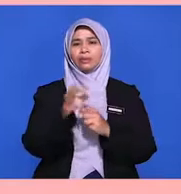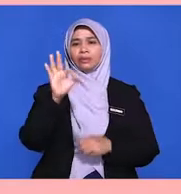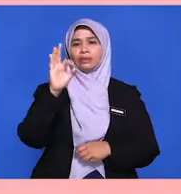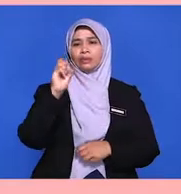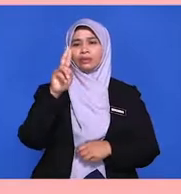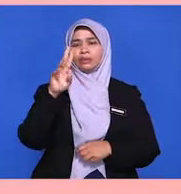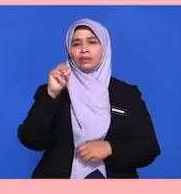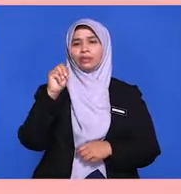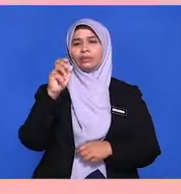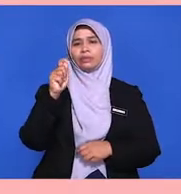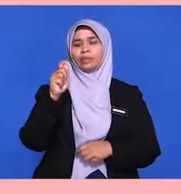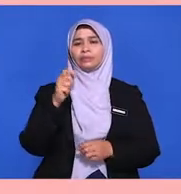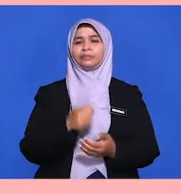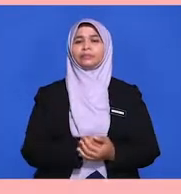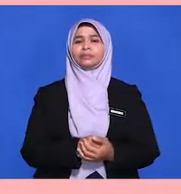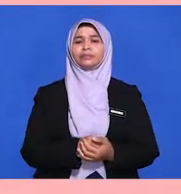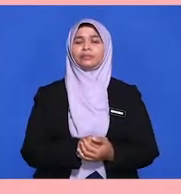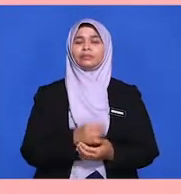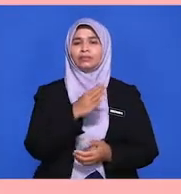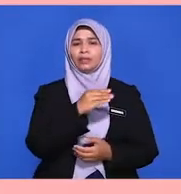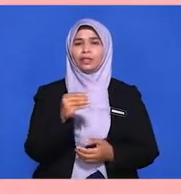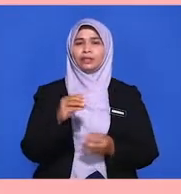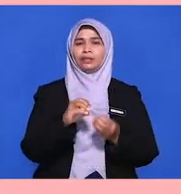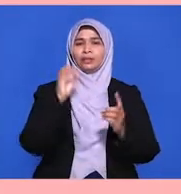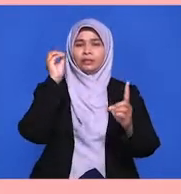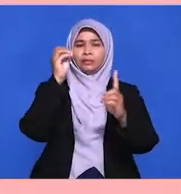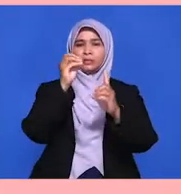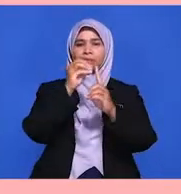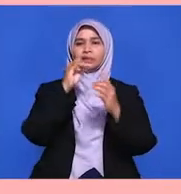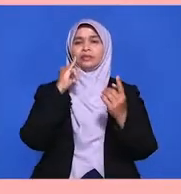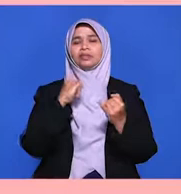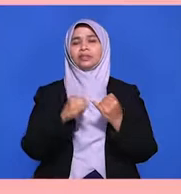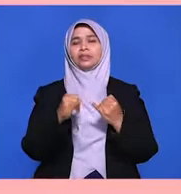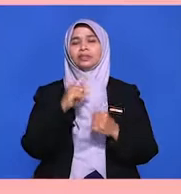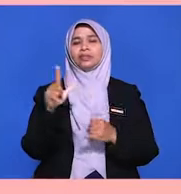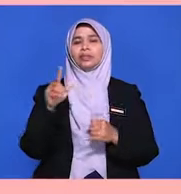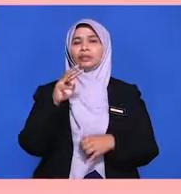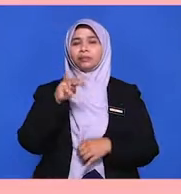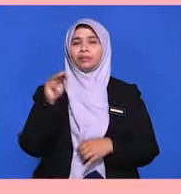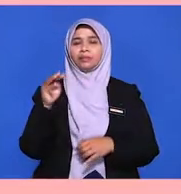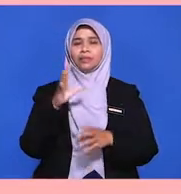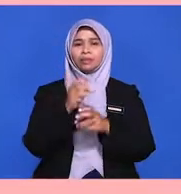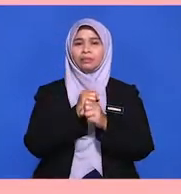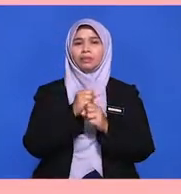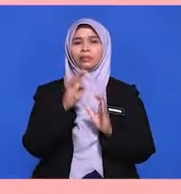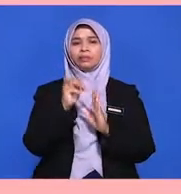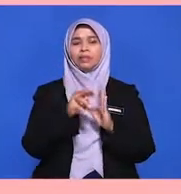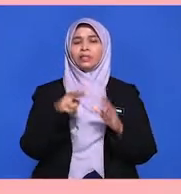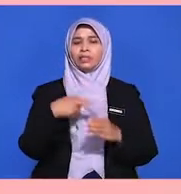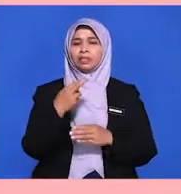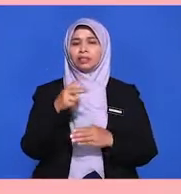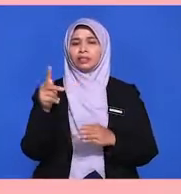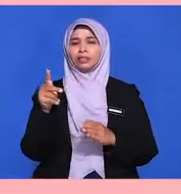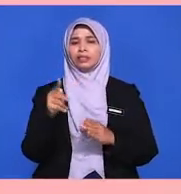format. Murid-murid dapat menghasilkan persembahan dokumentasi